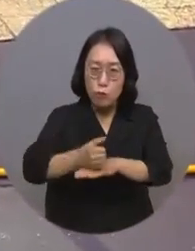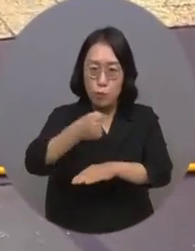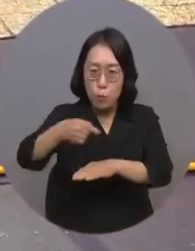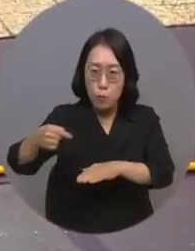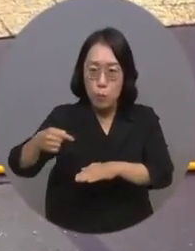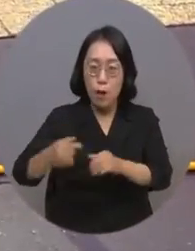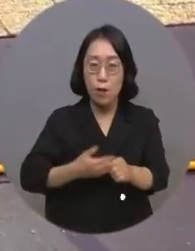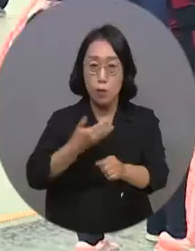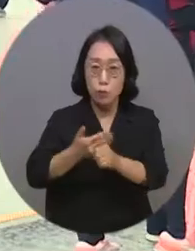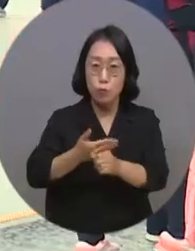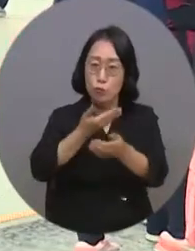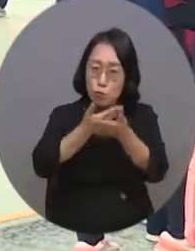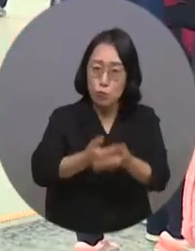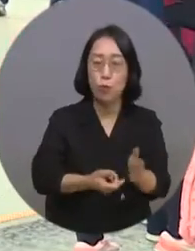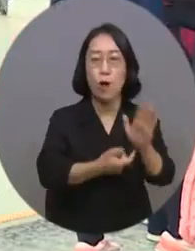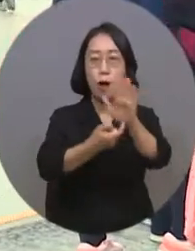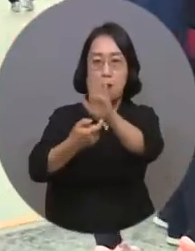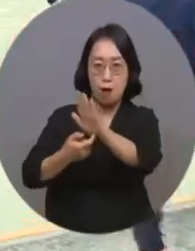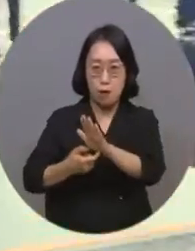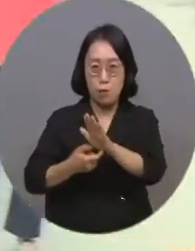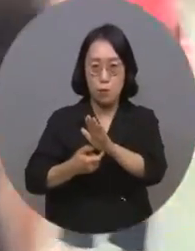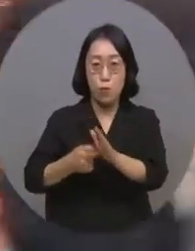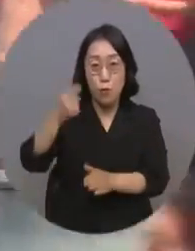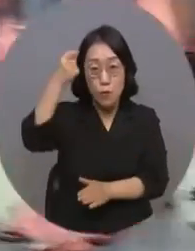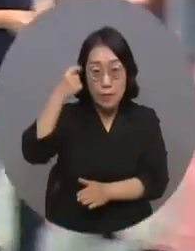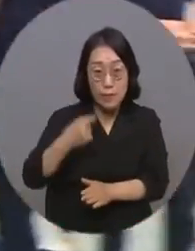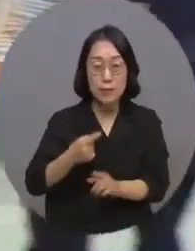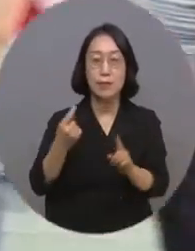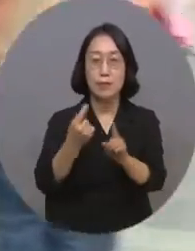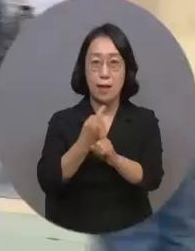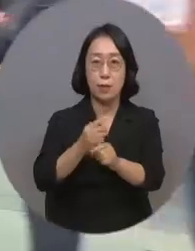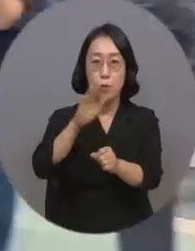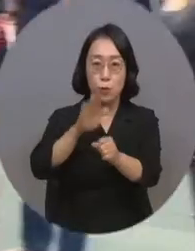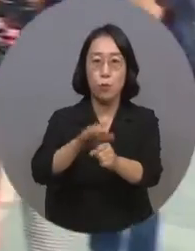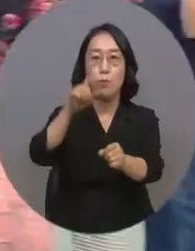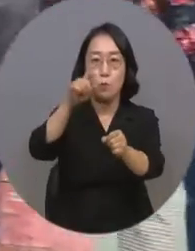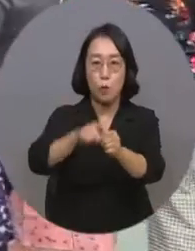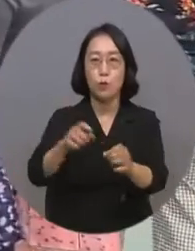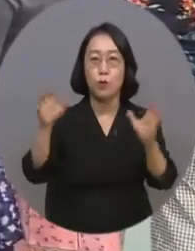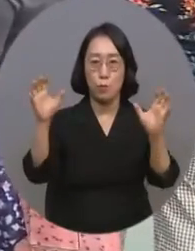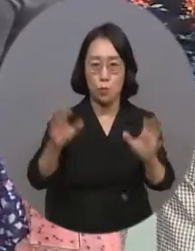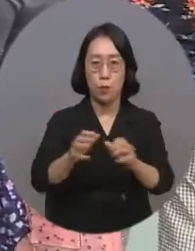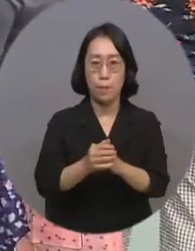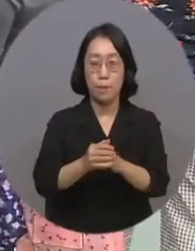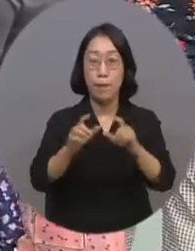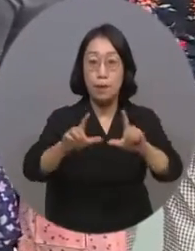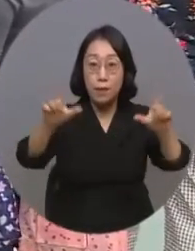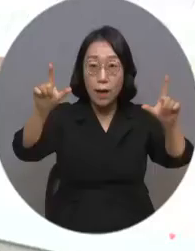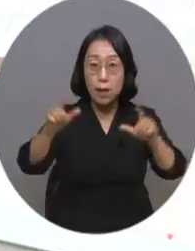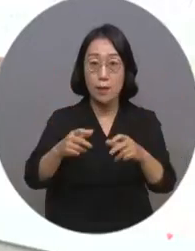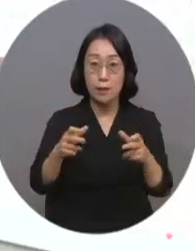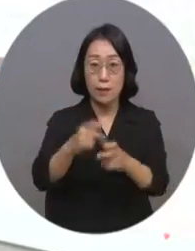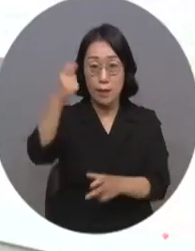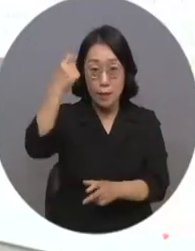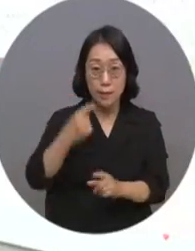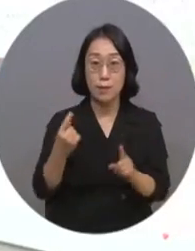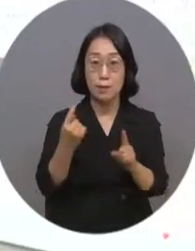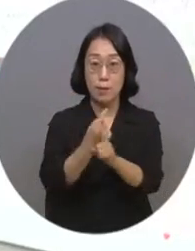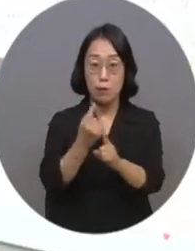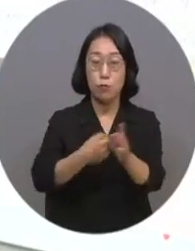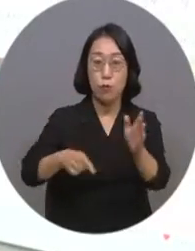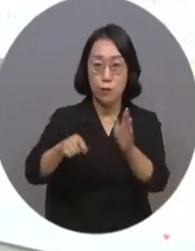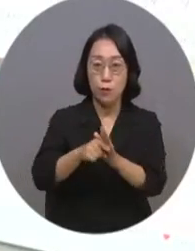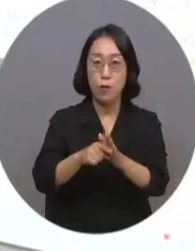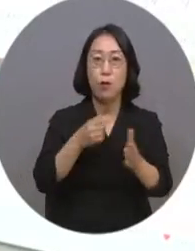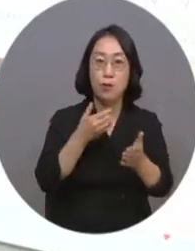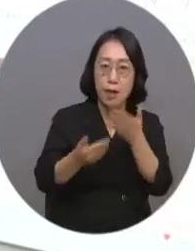장애인가족지원서비스의 필요성을 알리고 시민의 장애인식 개선에 기여하기 위해 마련됐습니다. 이날 장애인식 개선을 위한 다양한 체험 행사를